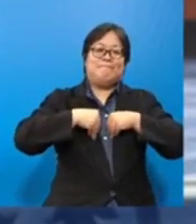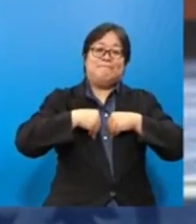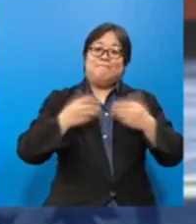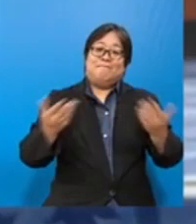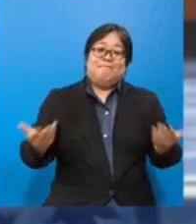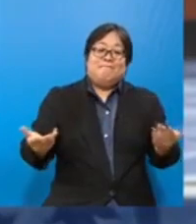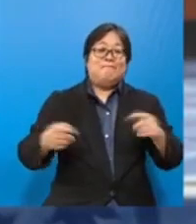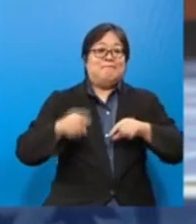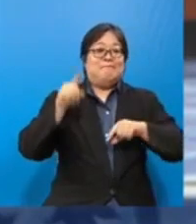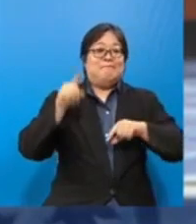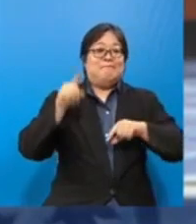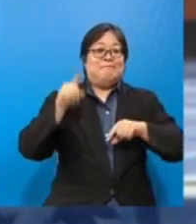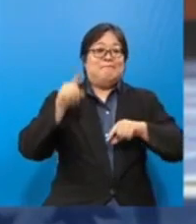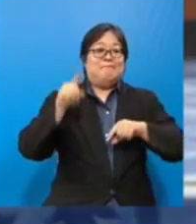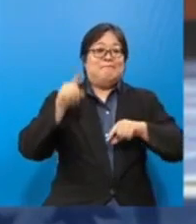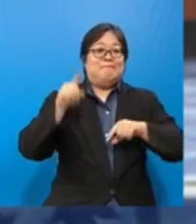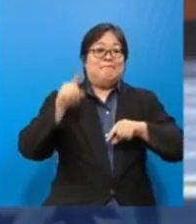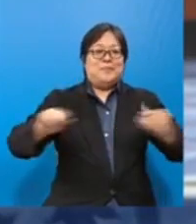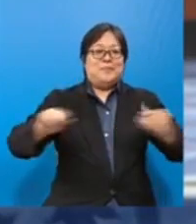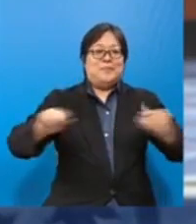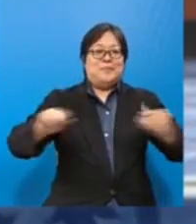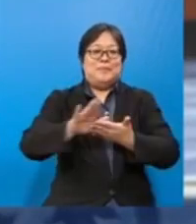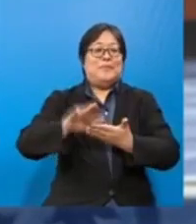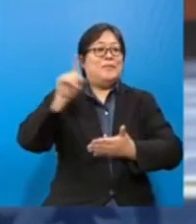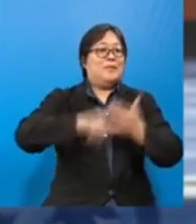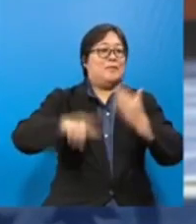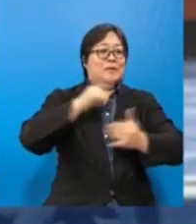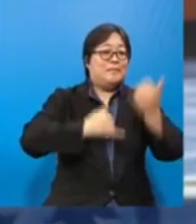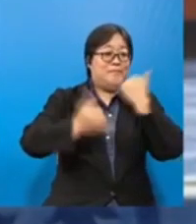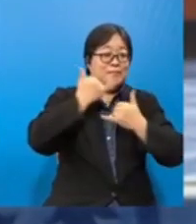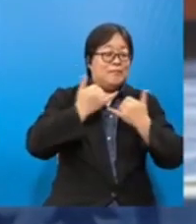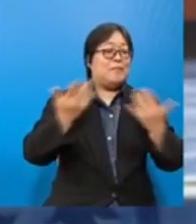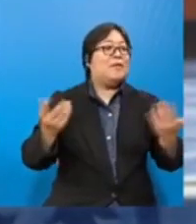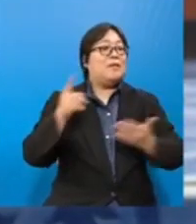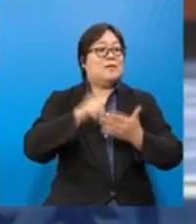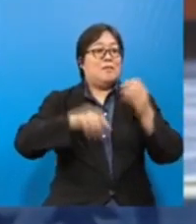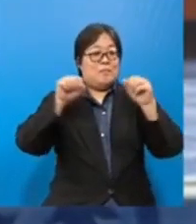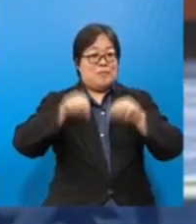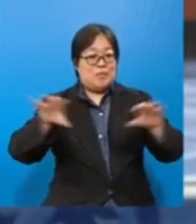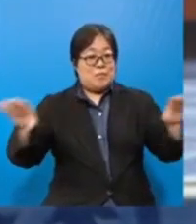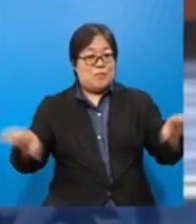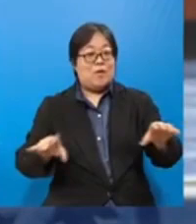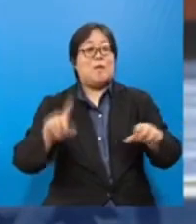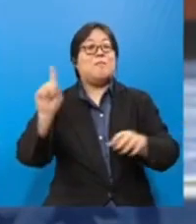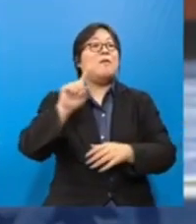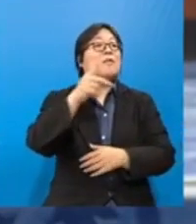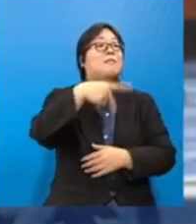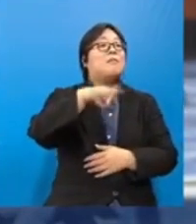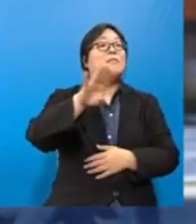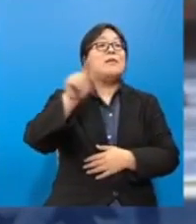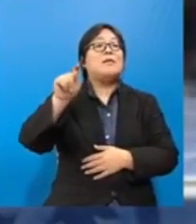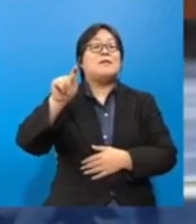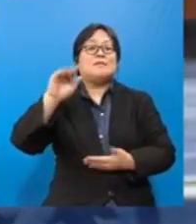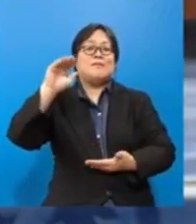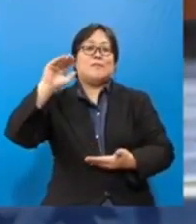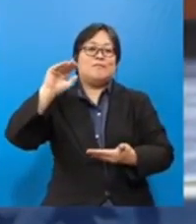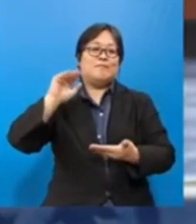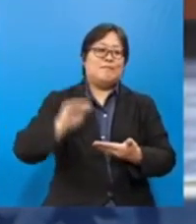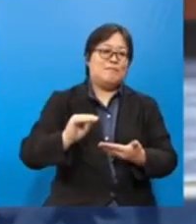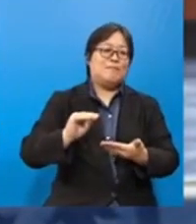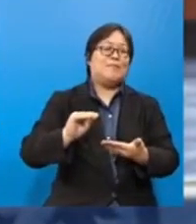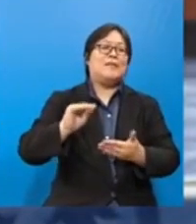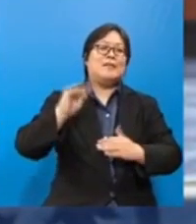boleh menghapuskan apa-apa kesalahan apa yang boleh dibuat oleh mana-mana pihak berkuasa ialah mengurangkan